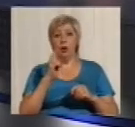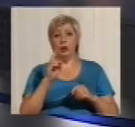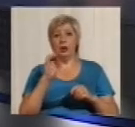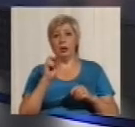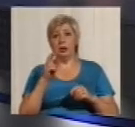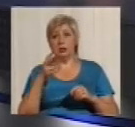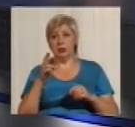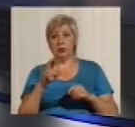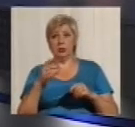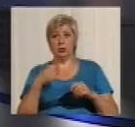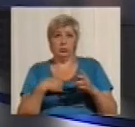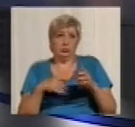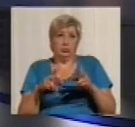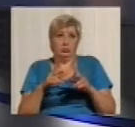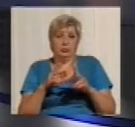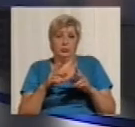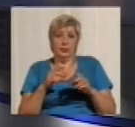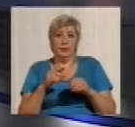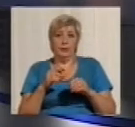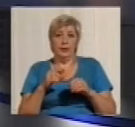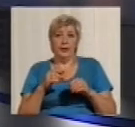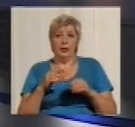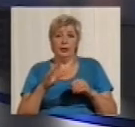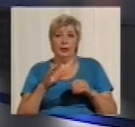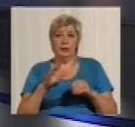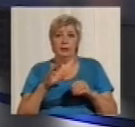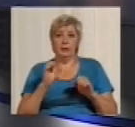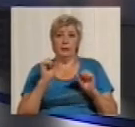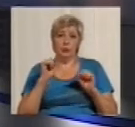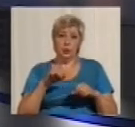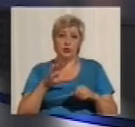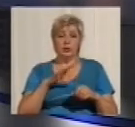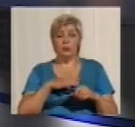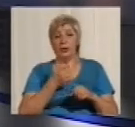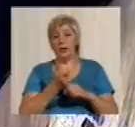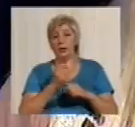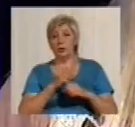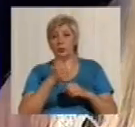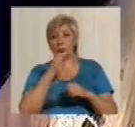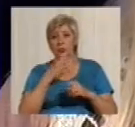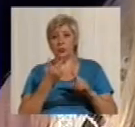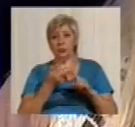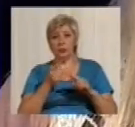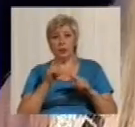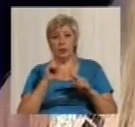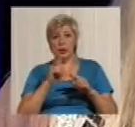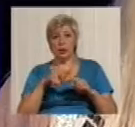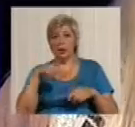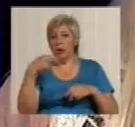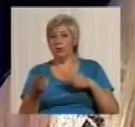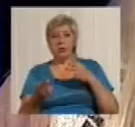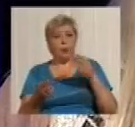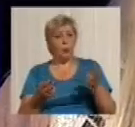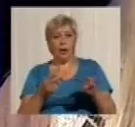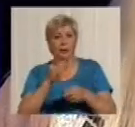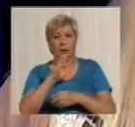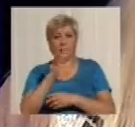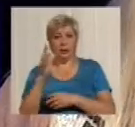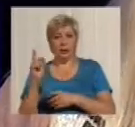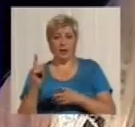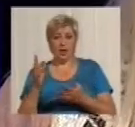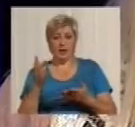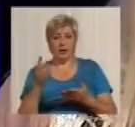всего нашего города, который так активно пилят. Они были какие-то, может быть, не очень хорошие, но это не бросалось, там не падали деревья, не было такого, чтобы мы что-то